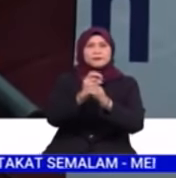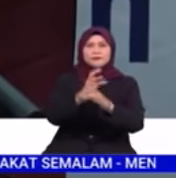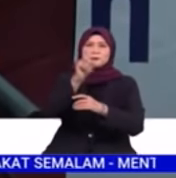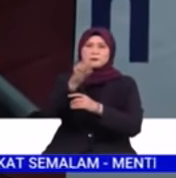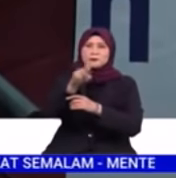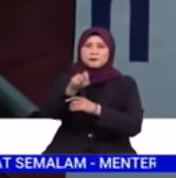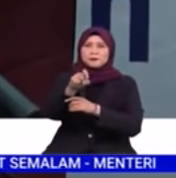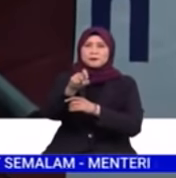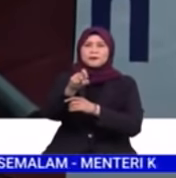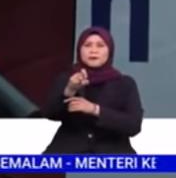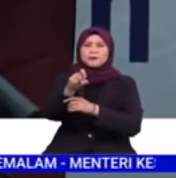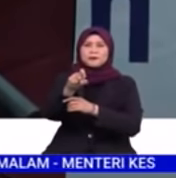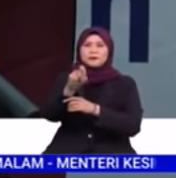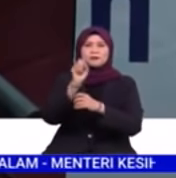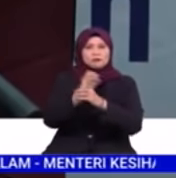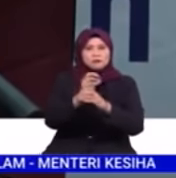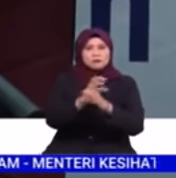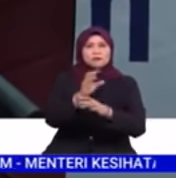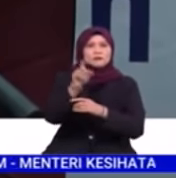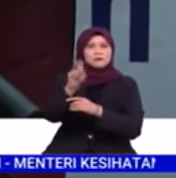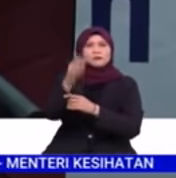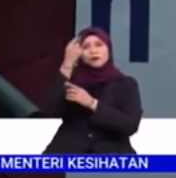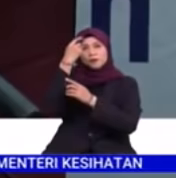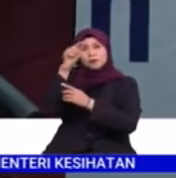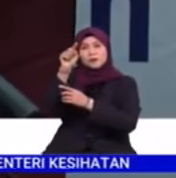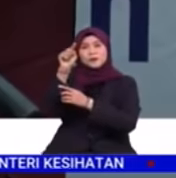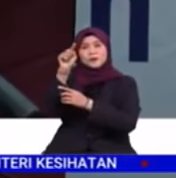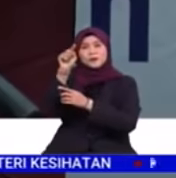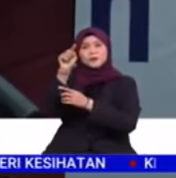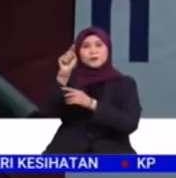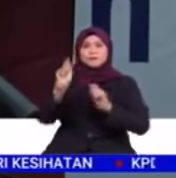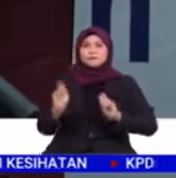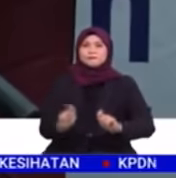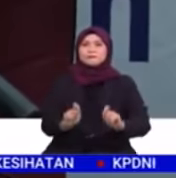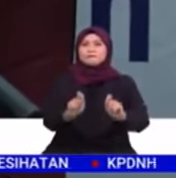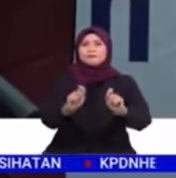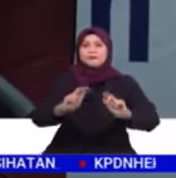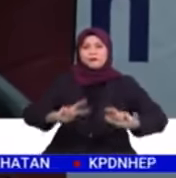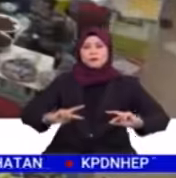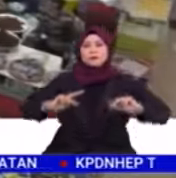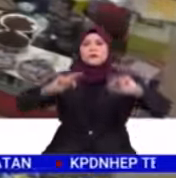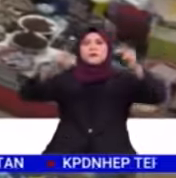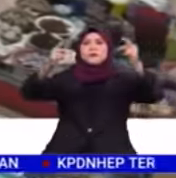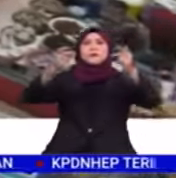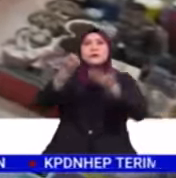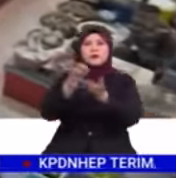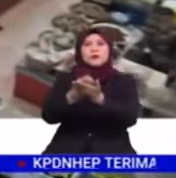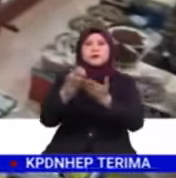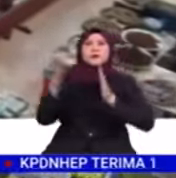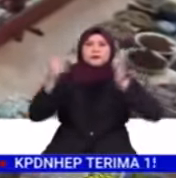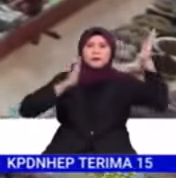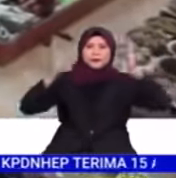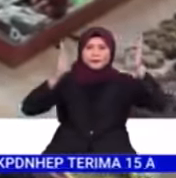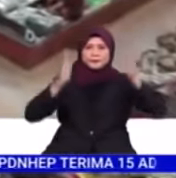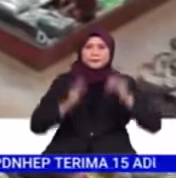vegawave di keras untuk merangkai tindakan memulihkan ekonomi negara-negara